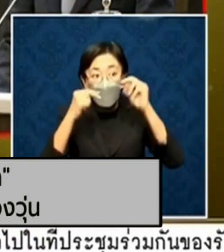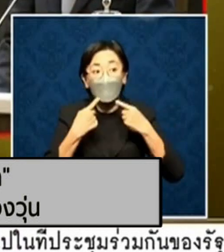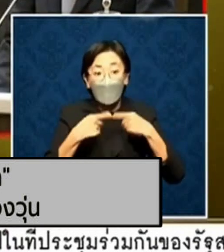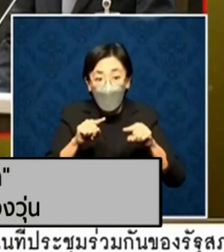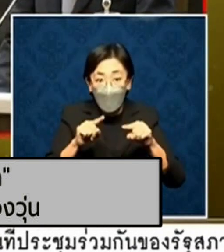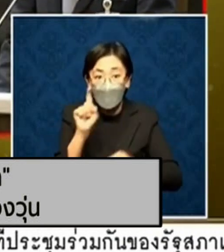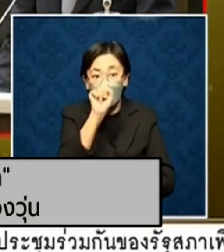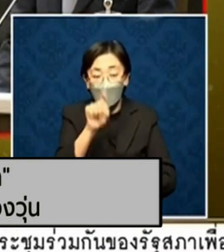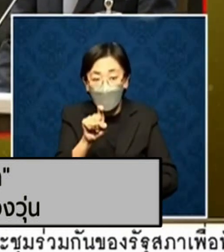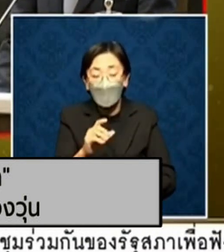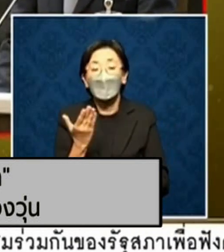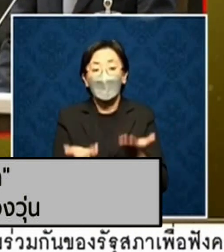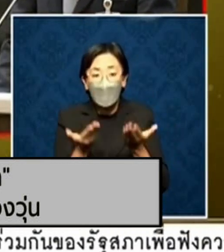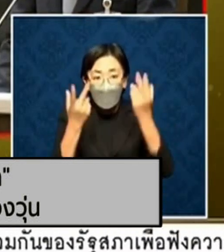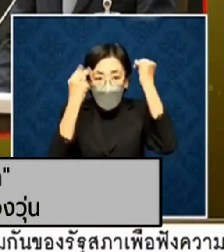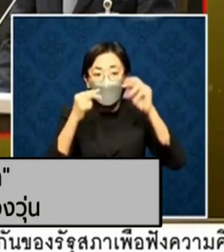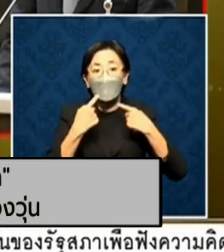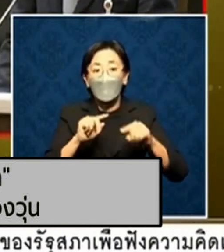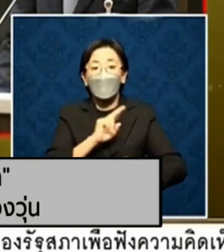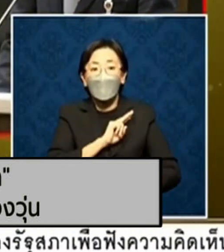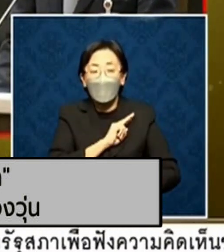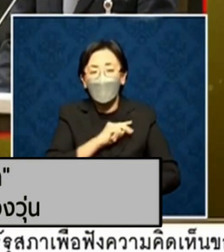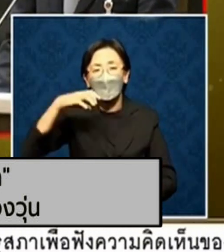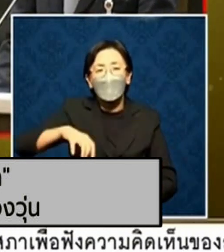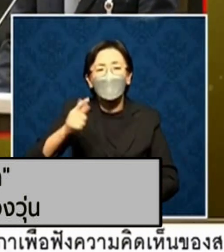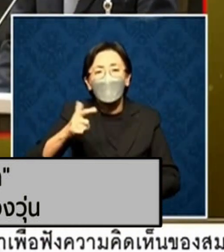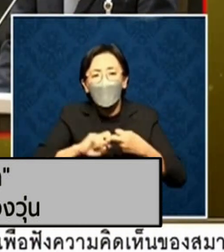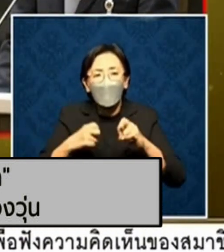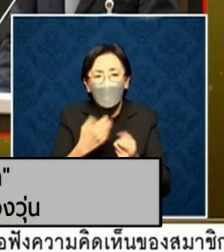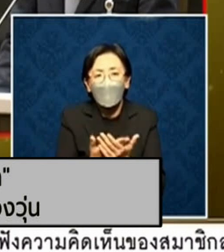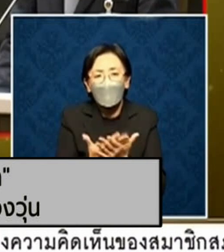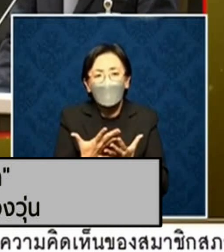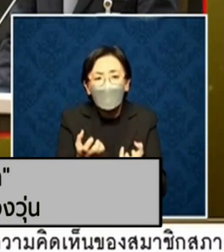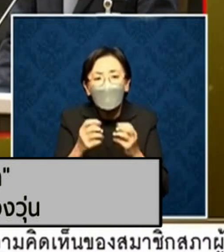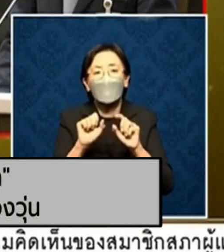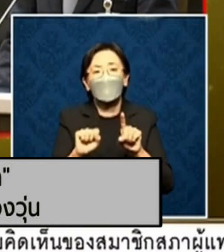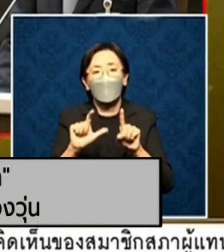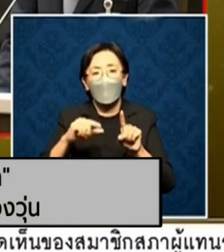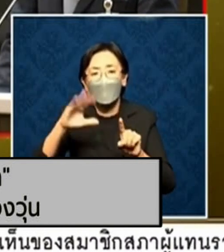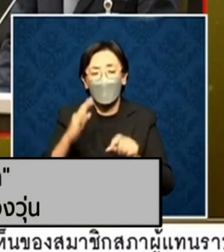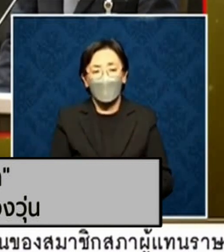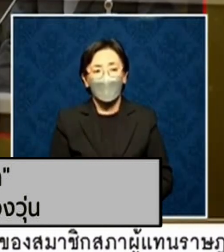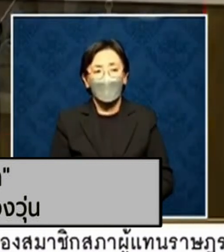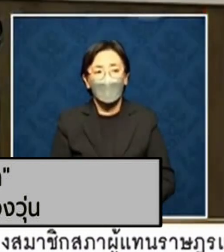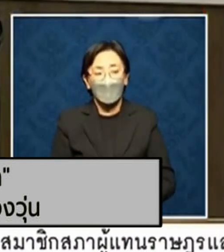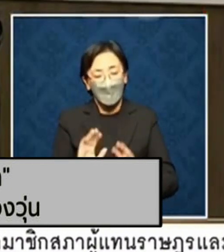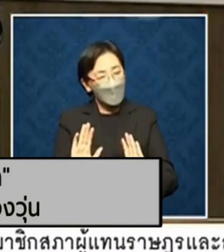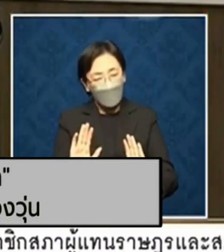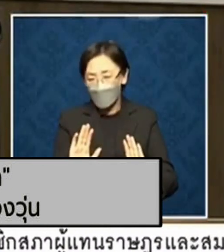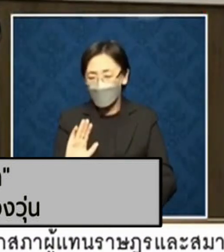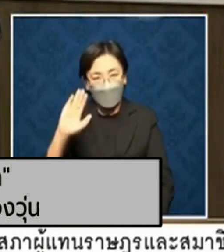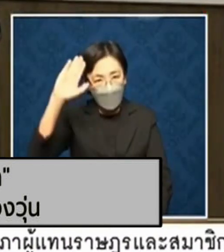ไม่หรือว่าท่านจะตอบเองเรื่องเหมืองทองอัคราที่เสียหายหลายแสนล้านเนี่ย ท่านพิเชษครับท่านจะประท้